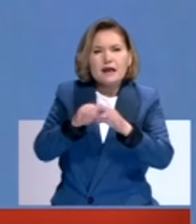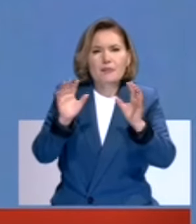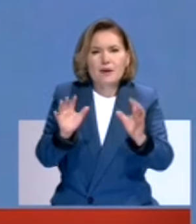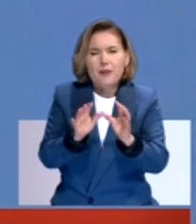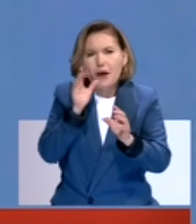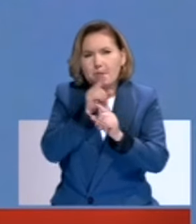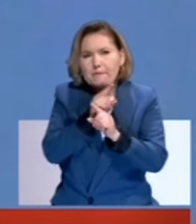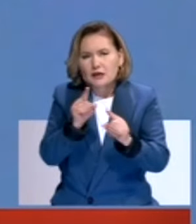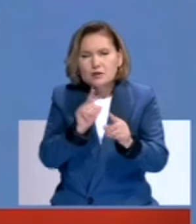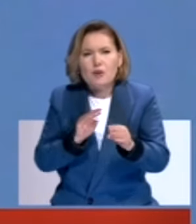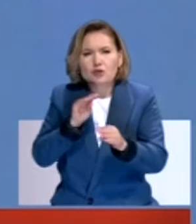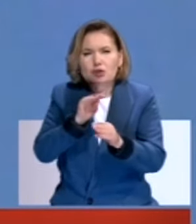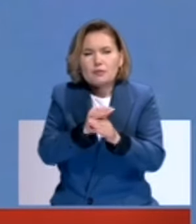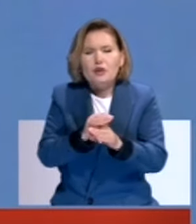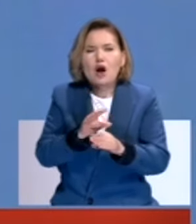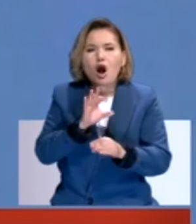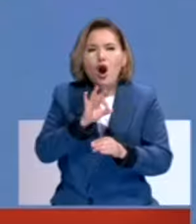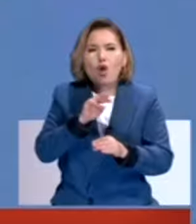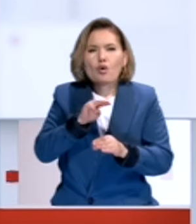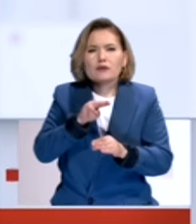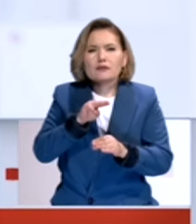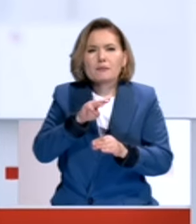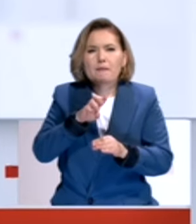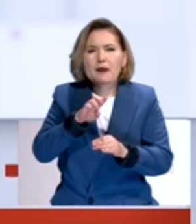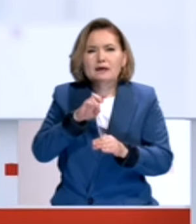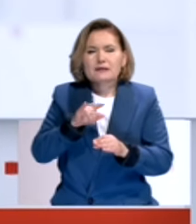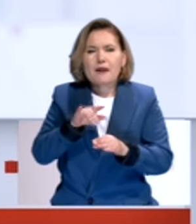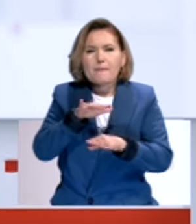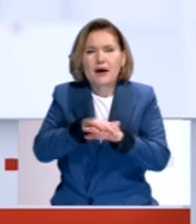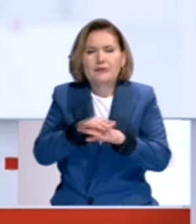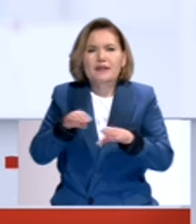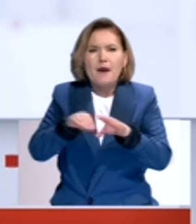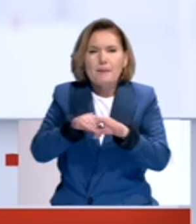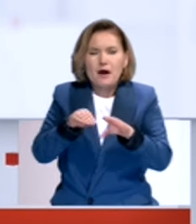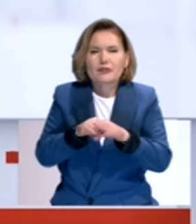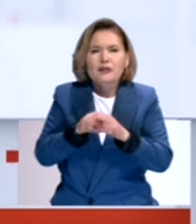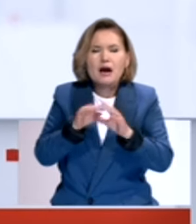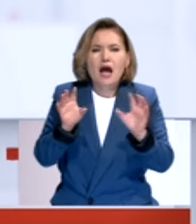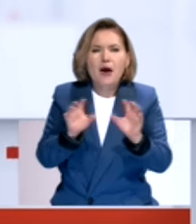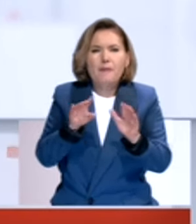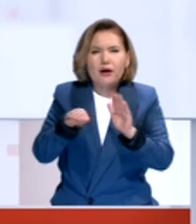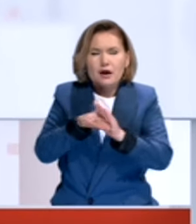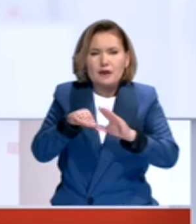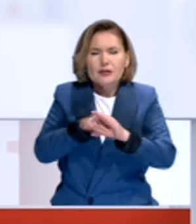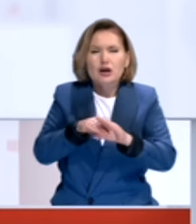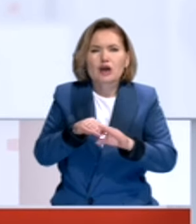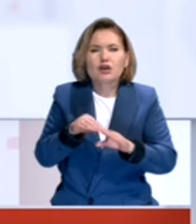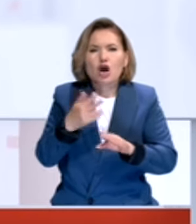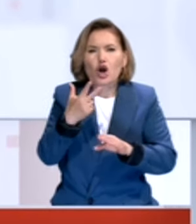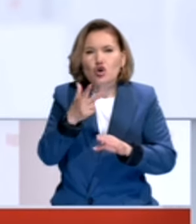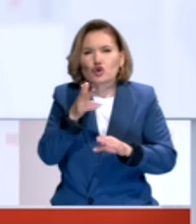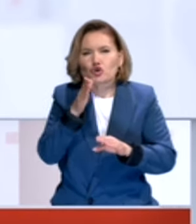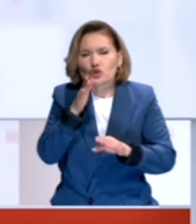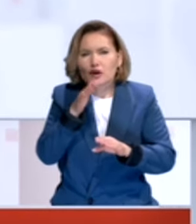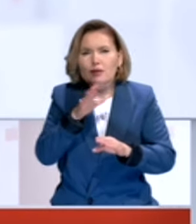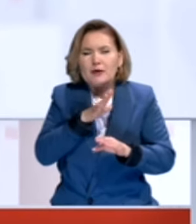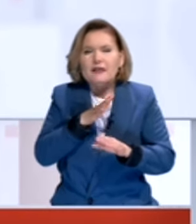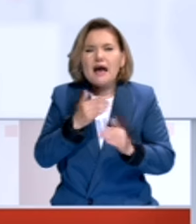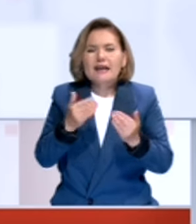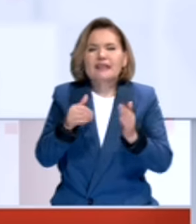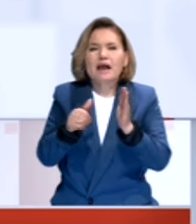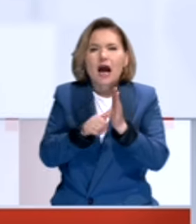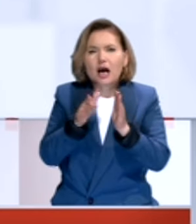сақталу мерзімі ұзарды. Бұрын отбасы банк депозиттерінде қаражатты жинақтау мерзімі 3 жыл болса, енді 6 жылға дейінгі